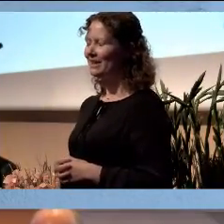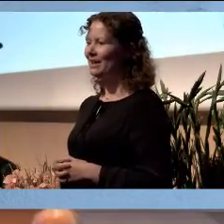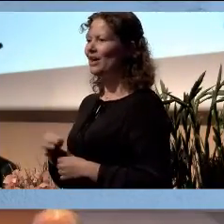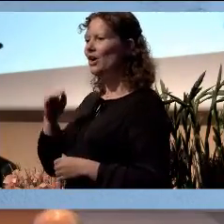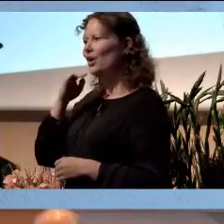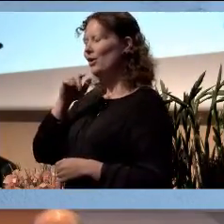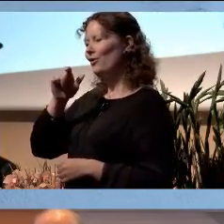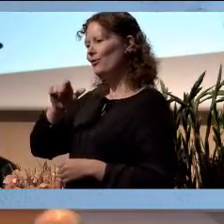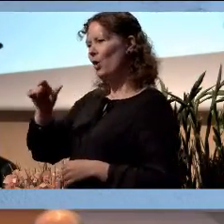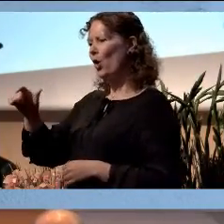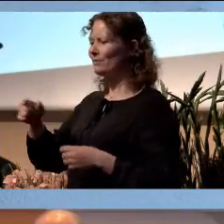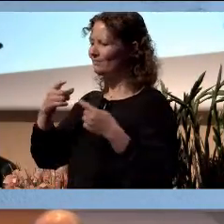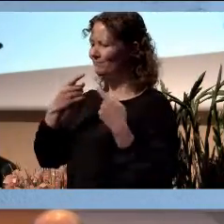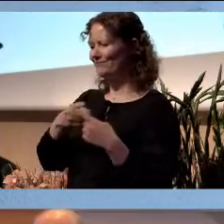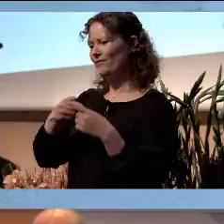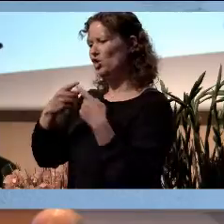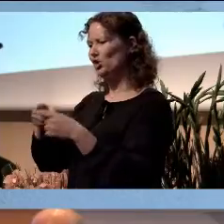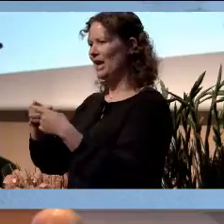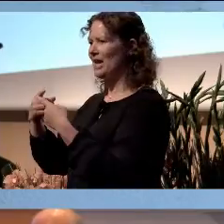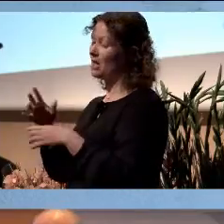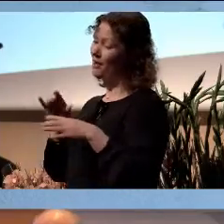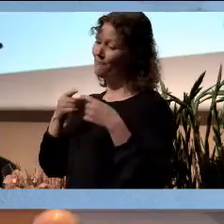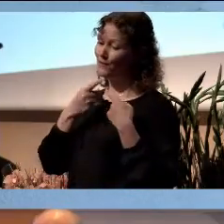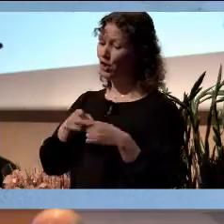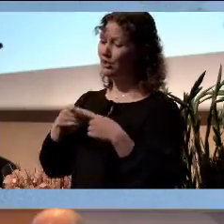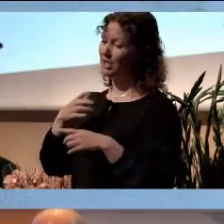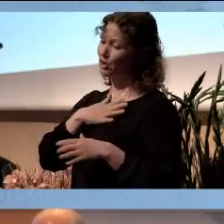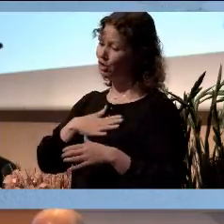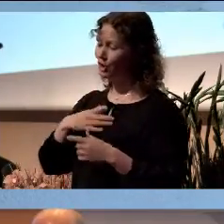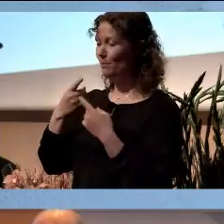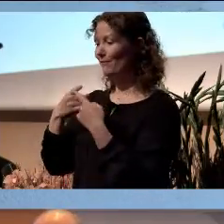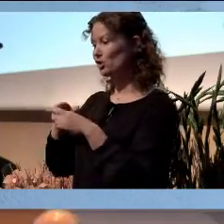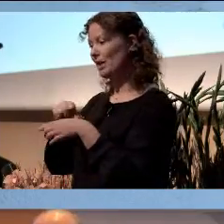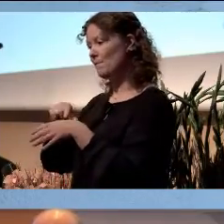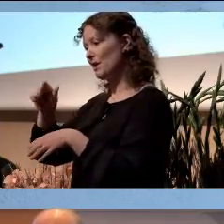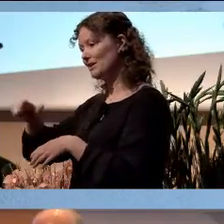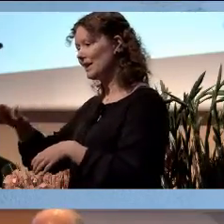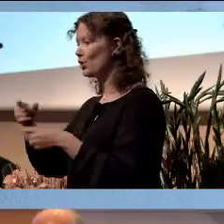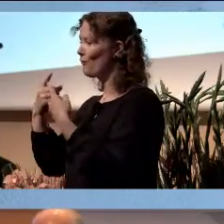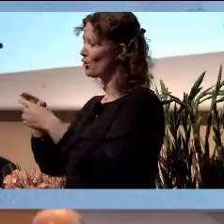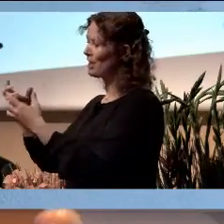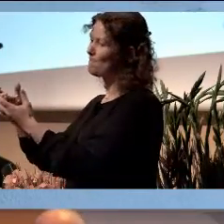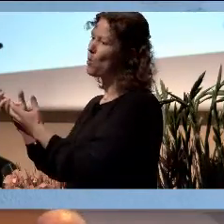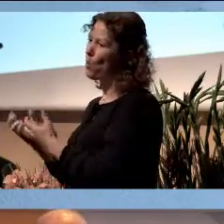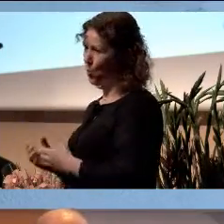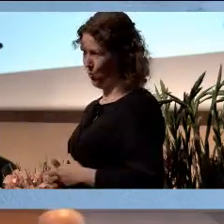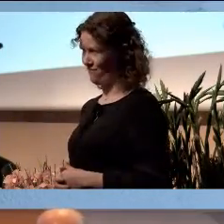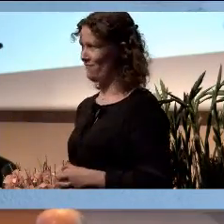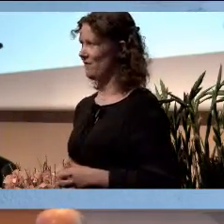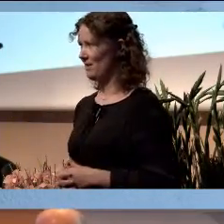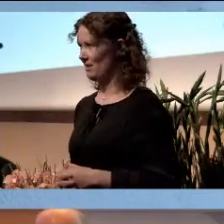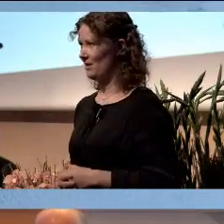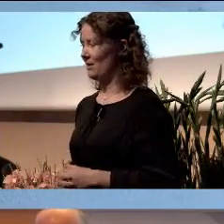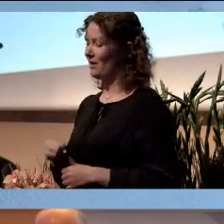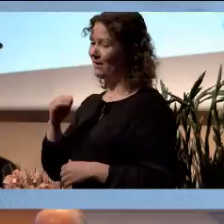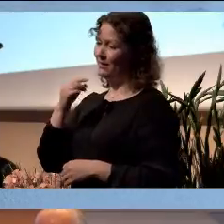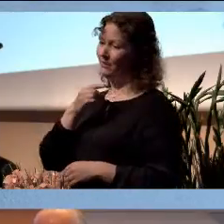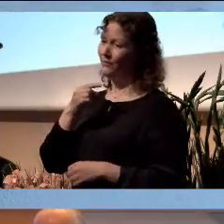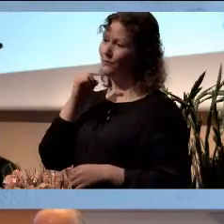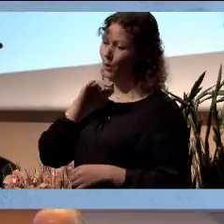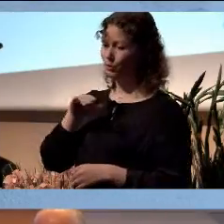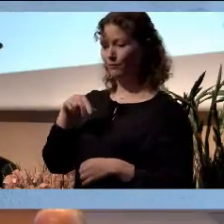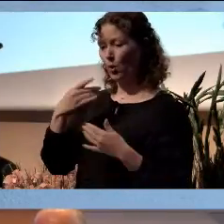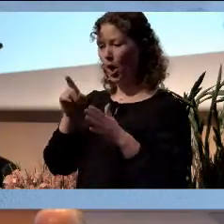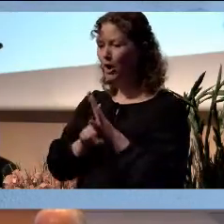Folk ulike. Det ulike sykdommer, ulike pasienter og mange ulike behov. Folk som får